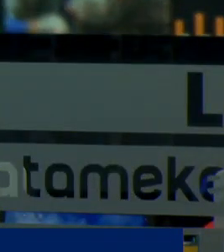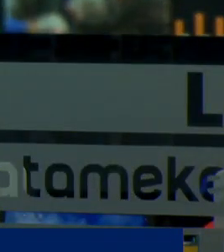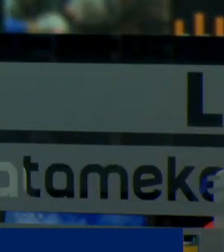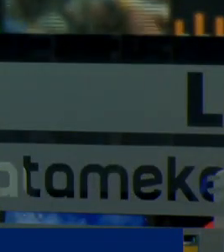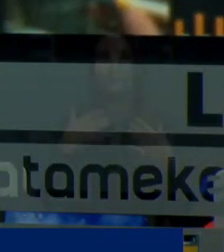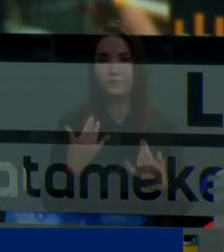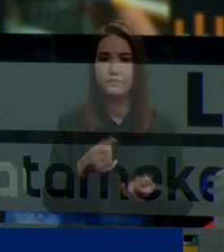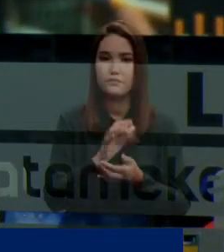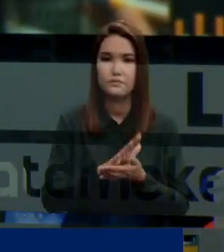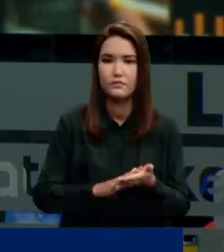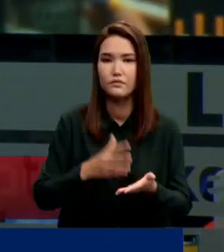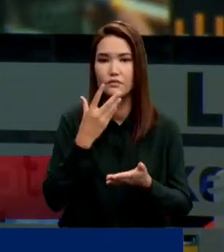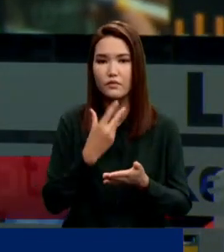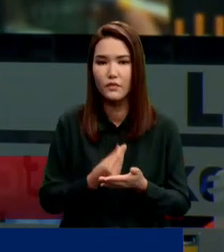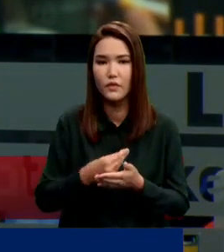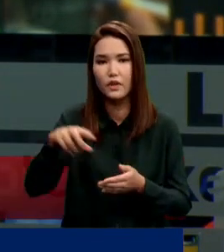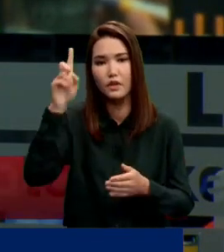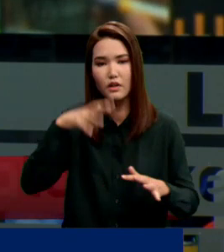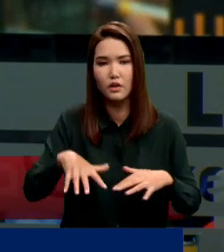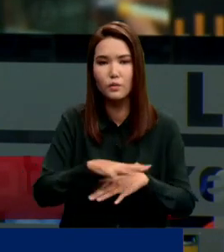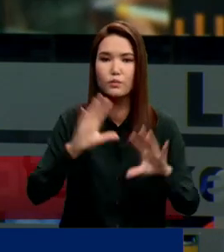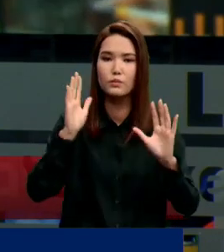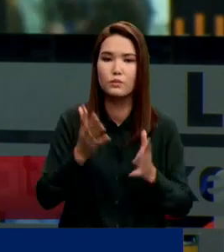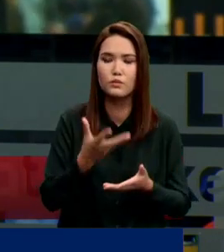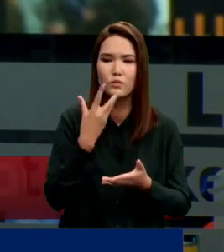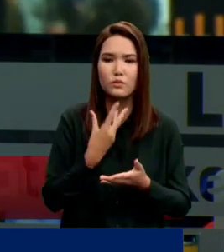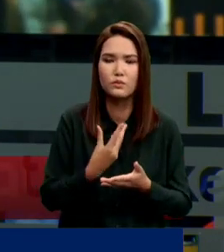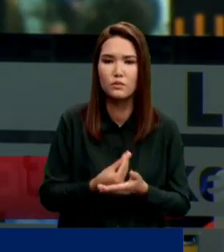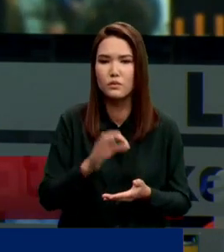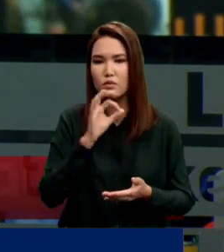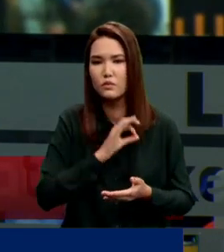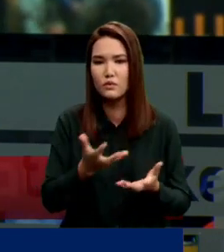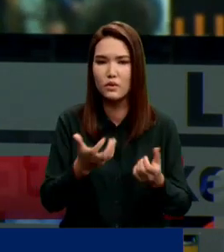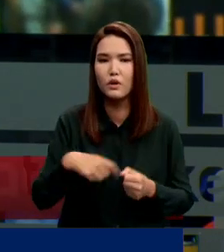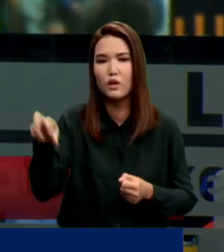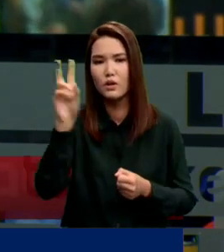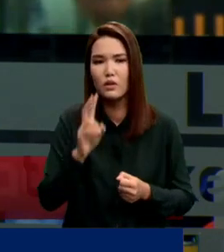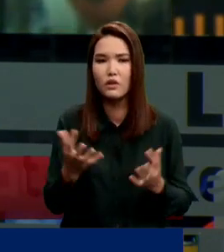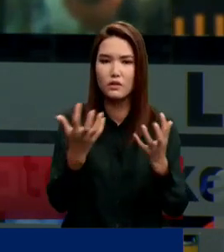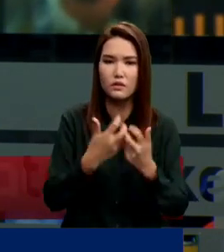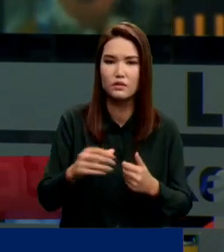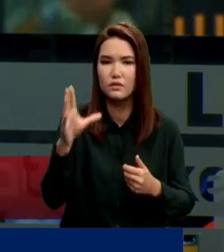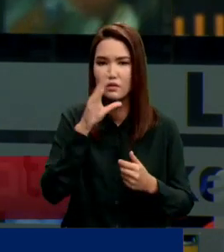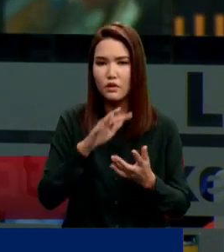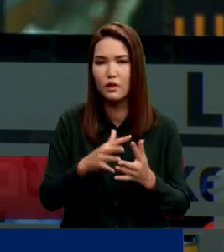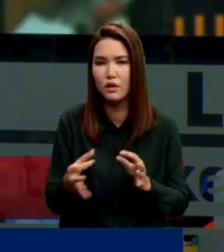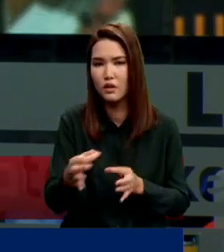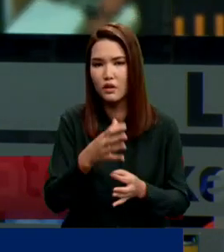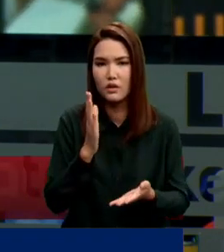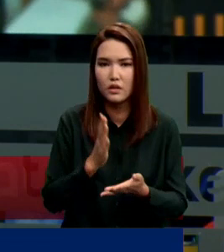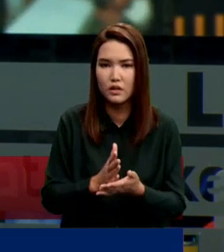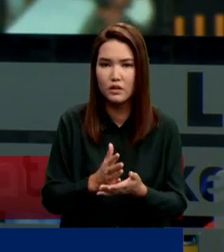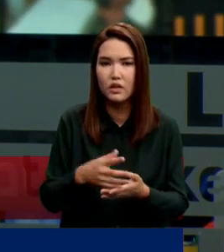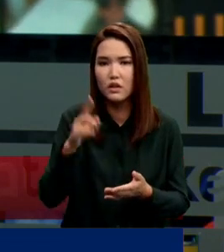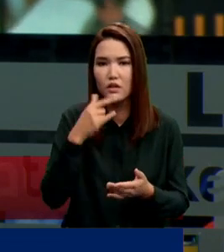Жалғастырамыз. Елімізде қуат көзін көрші Қырғыз елінен алатын елді мекендер бар. Ақысын төлеу үшін доллармен есеп айырысады. Онысы да аз ақша